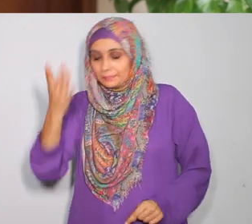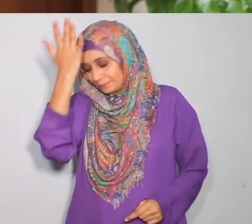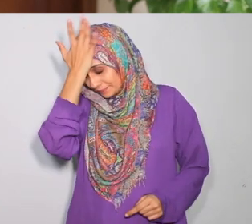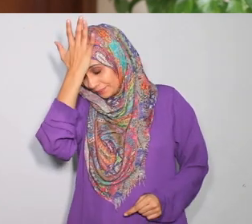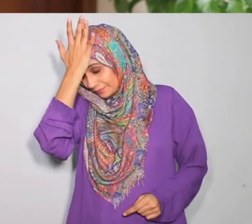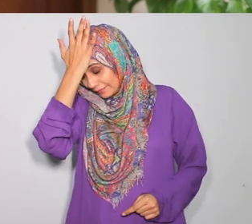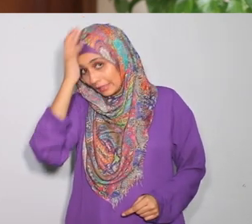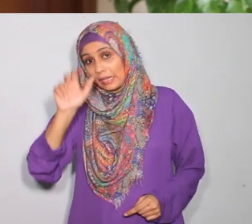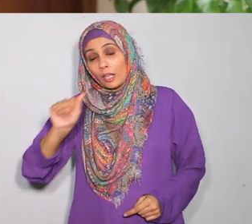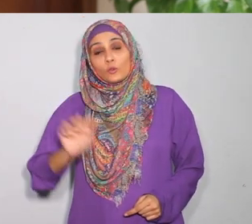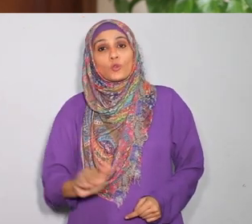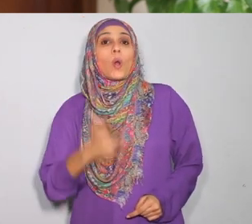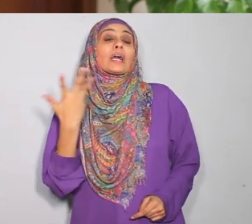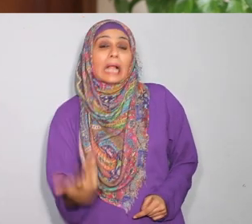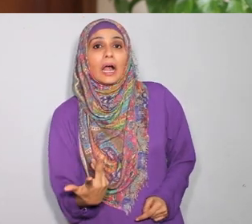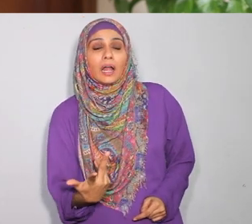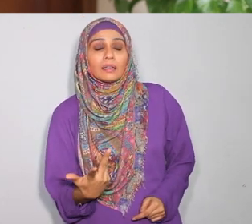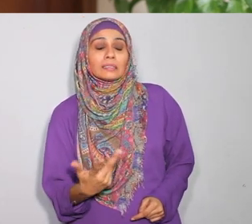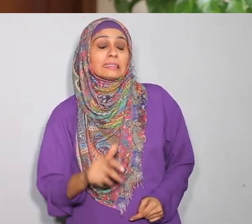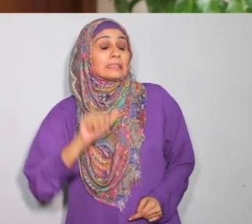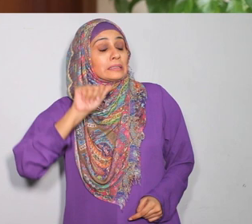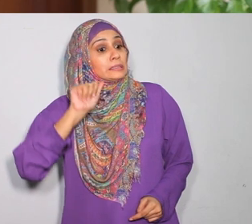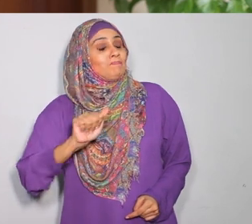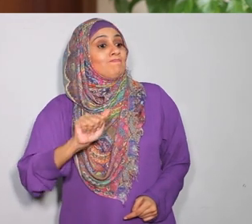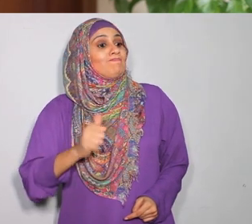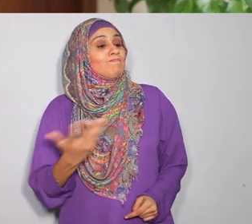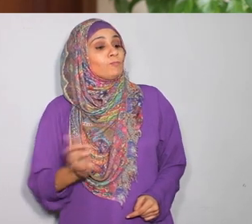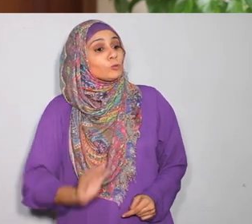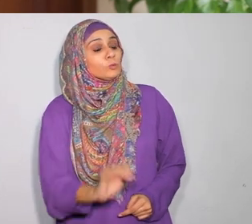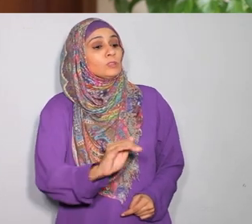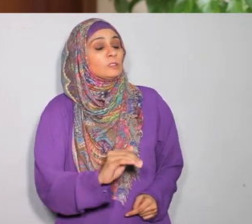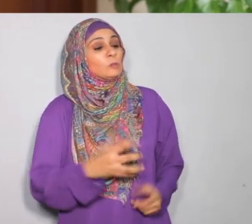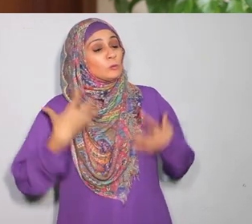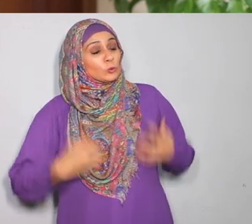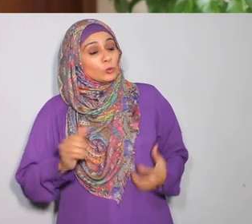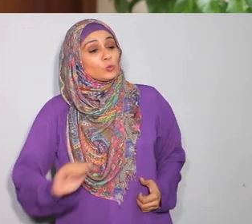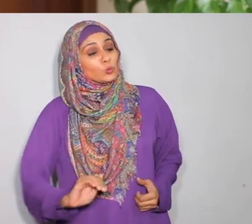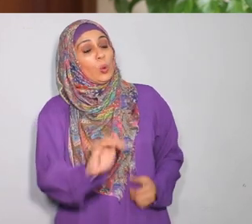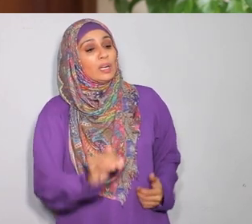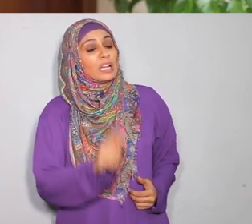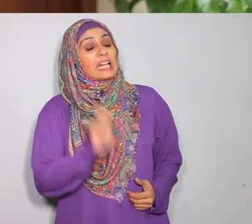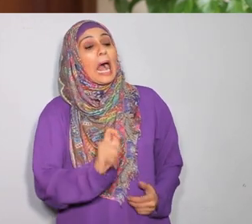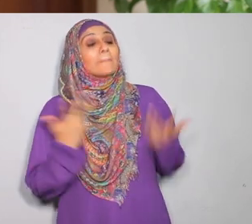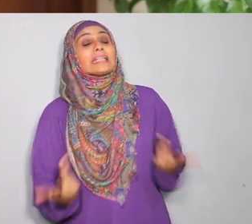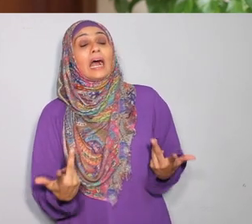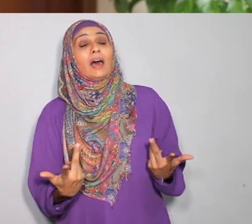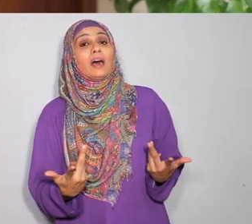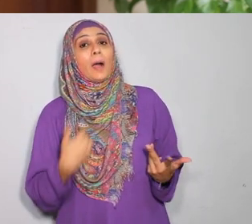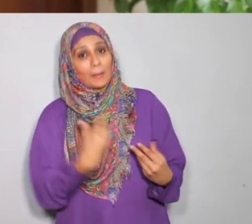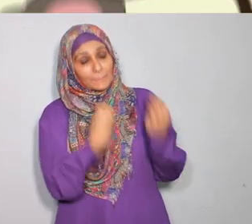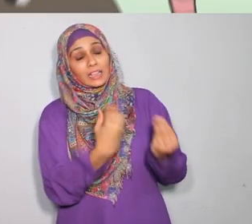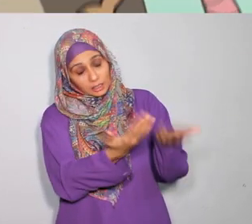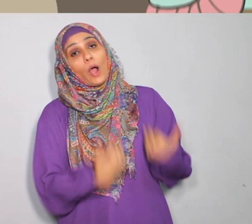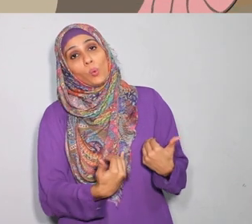कि अनवर कहां था कि अनवर सॉस तुम्हें क्या कर रहे हो हमारी